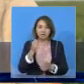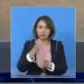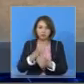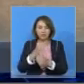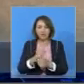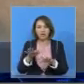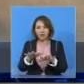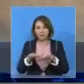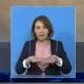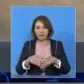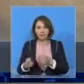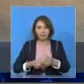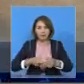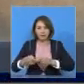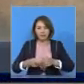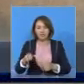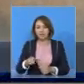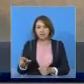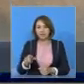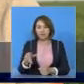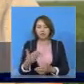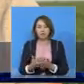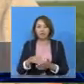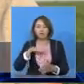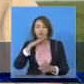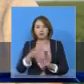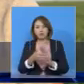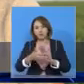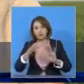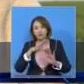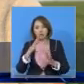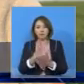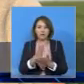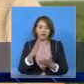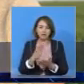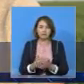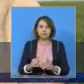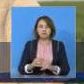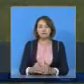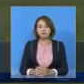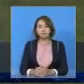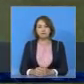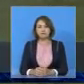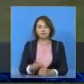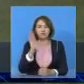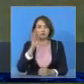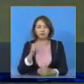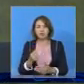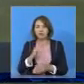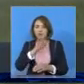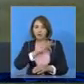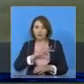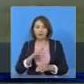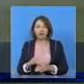тұр. Компьютер арқылы басқарылады. Елек өзенінің суы жетсе, біз де шаруашылығымызды дамыта түсеміз. Суармалы әдісті қолға